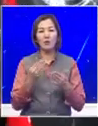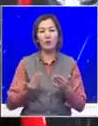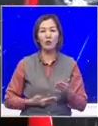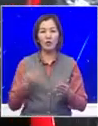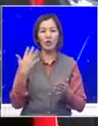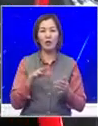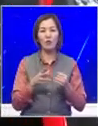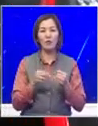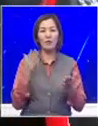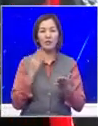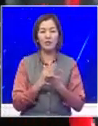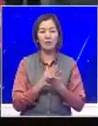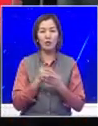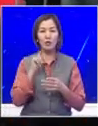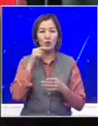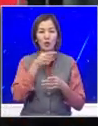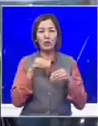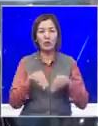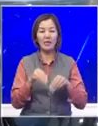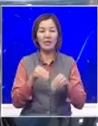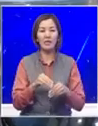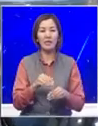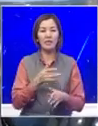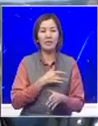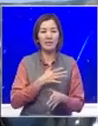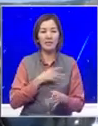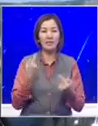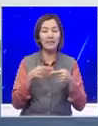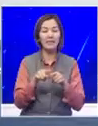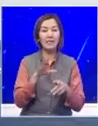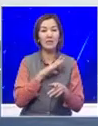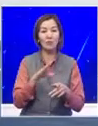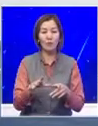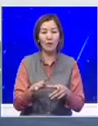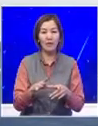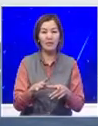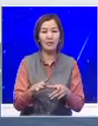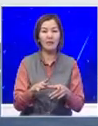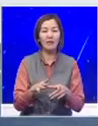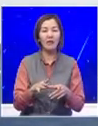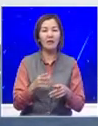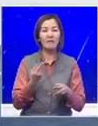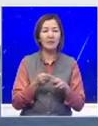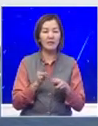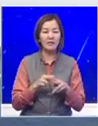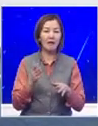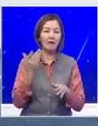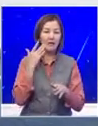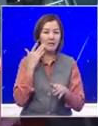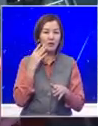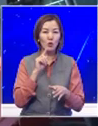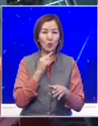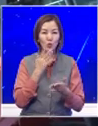телімі бар, оған жүгерегеді. Ал өзіне тиесілі техникасы болмағандықтан науқан кезінде қиналып қаламыз деп